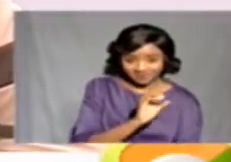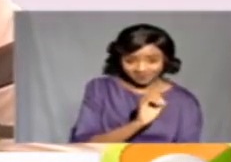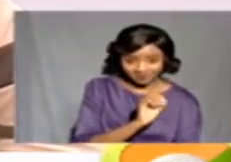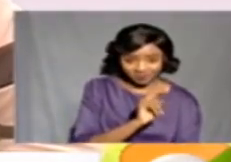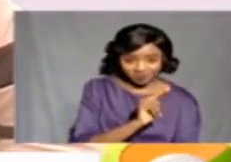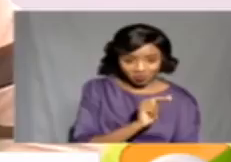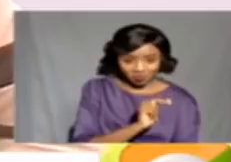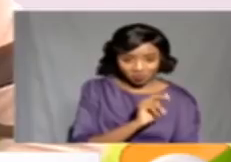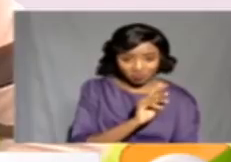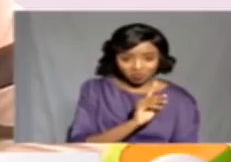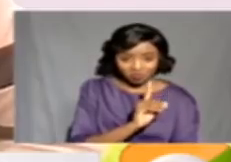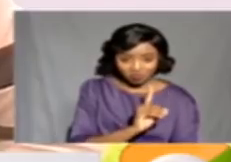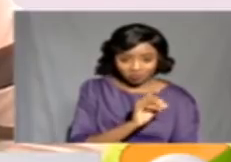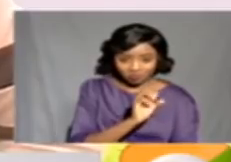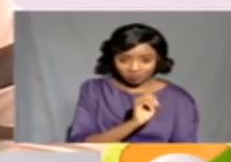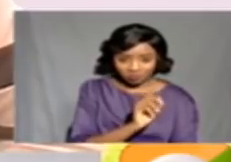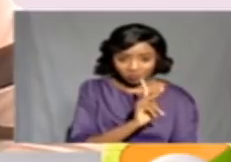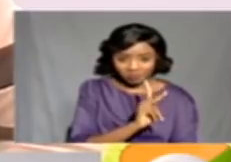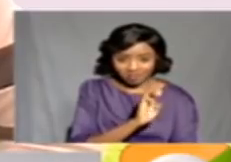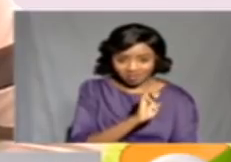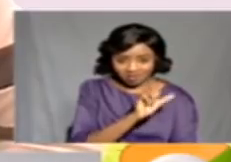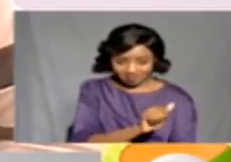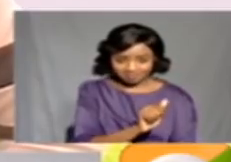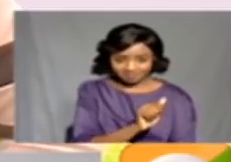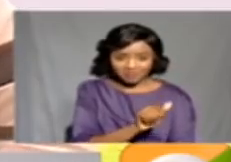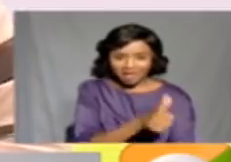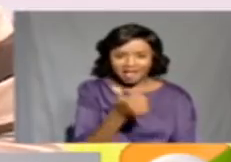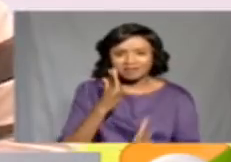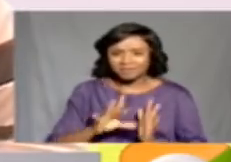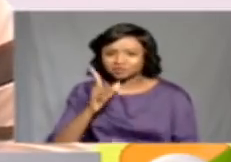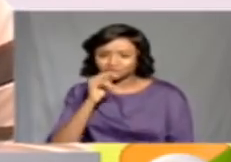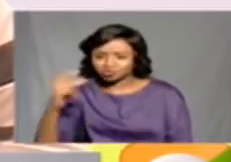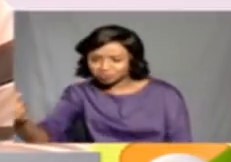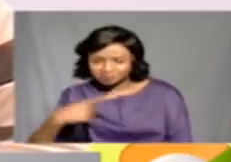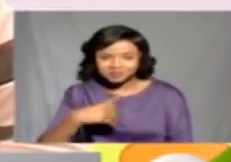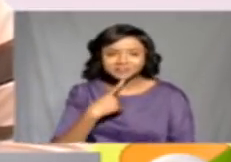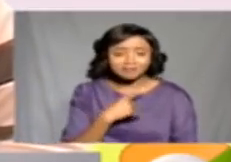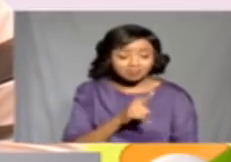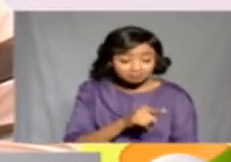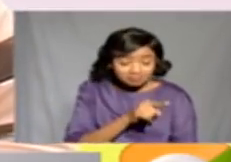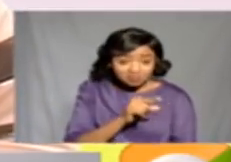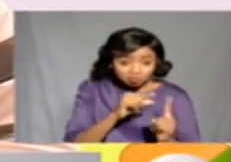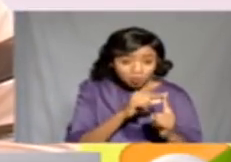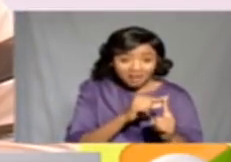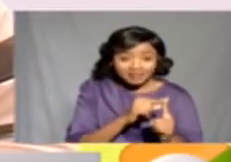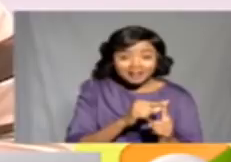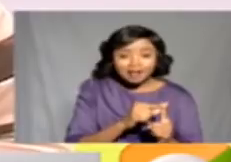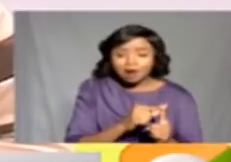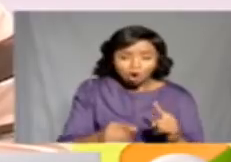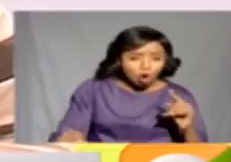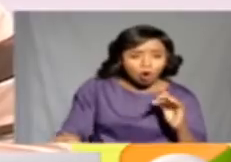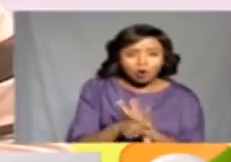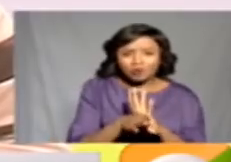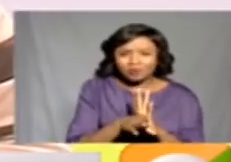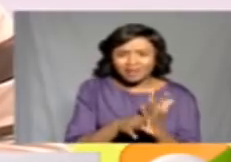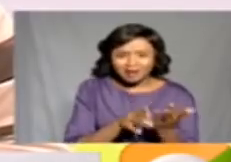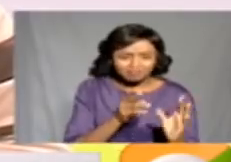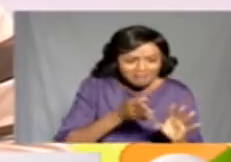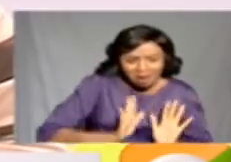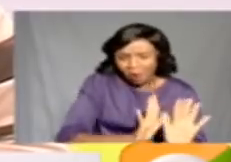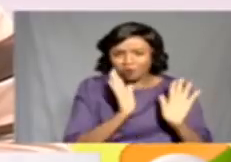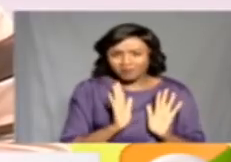kwenye mtandao wa Twitter at G Jackson, anasema ondokea. Ndivyo alivyo nijibu bingwa Munene Nyaga